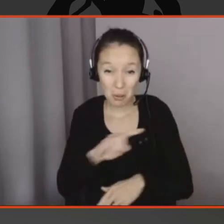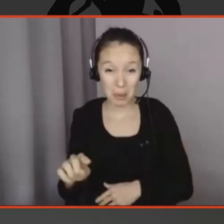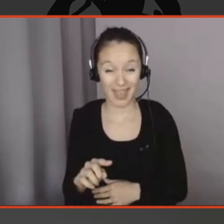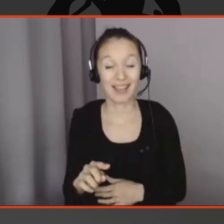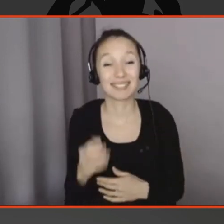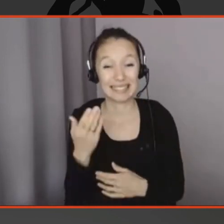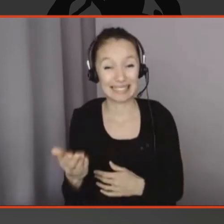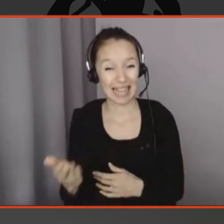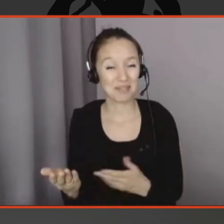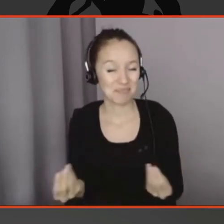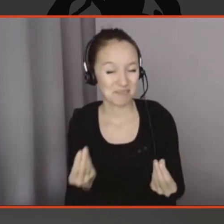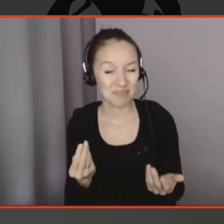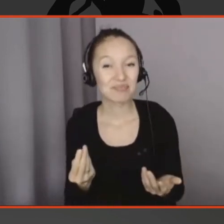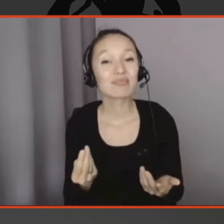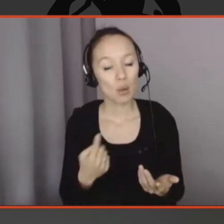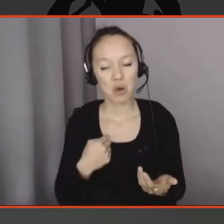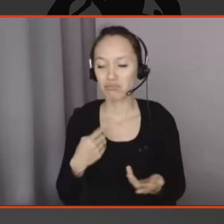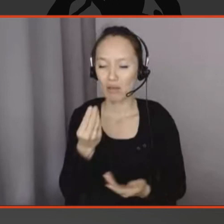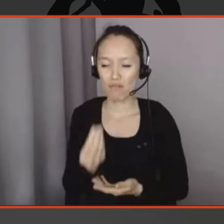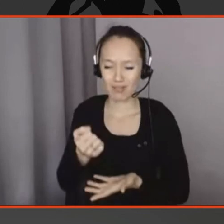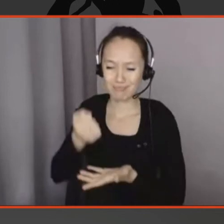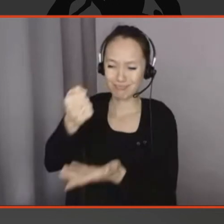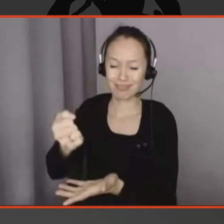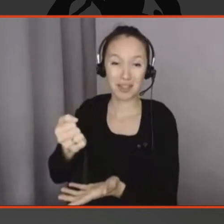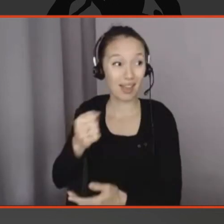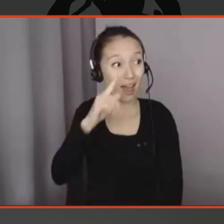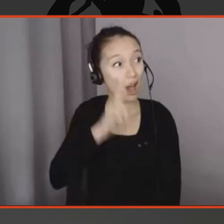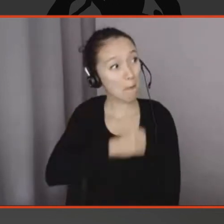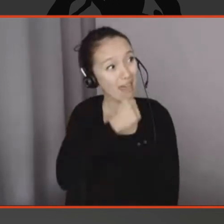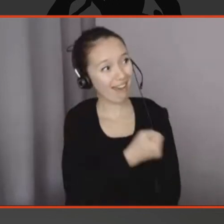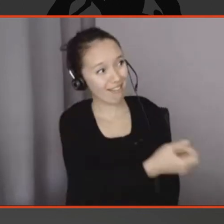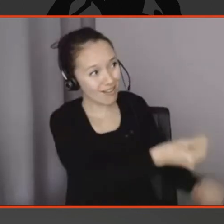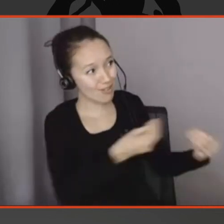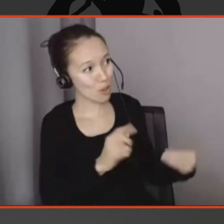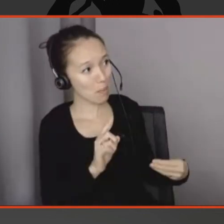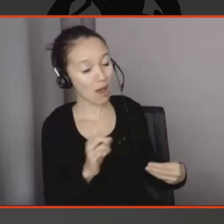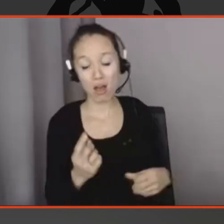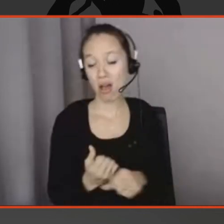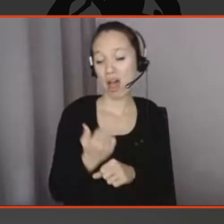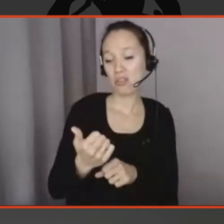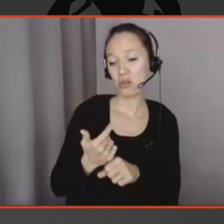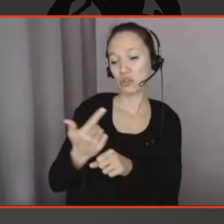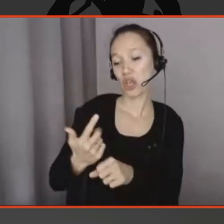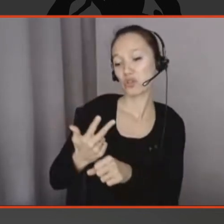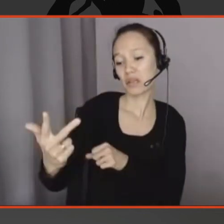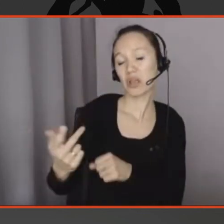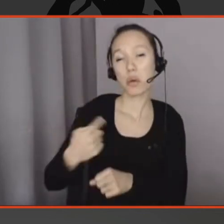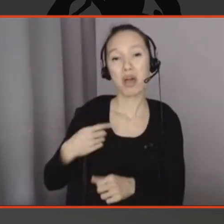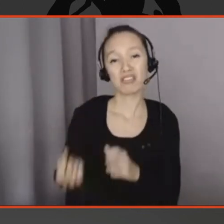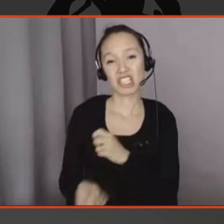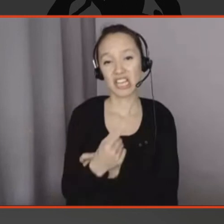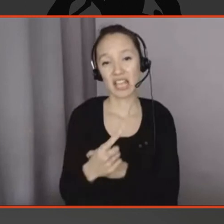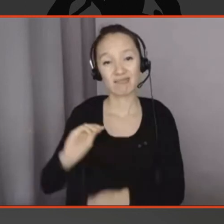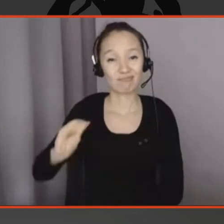je ne vais pas le transmettre à mes enfants, ce n pas ma grand-mère qui me l'a donné, je vais le jeter dans un an, dans deux ans, dans trois ans avec un peu de culpabilité mais ne faites pas semblant, on s'en